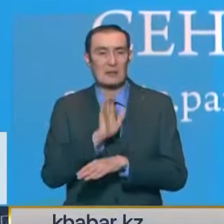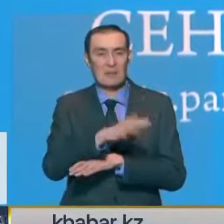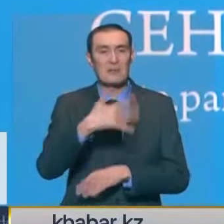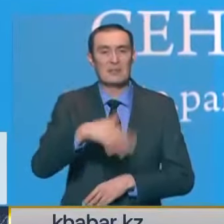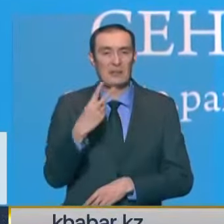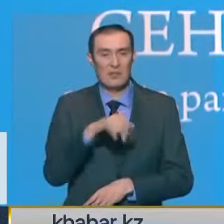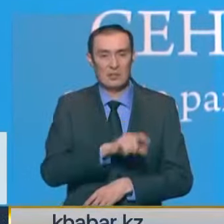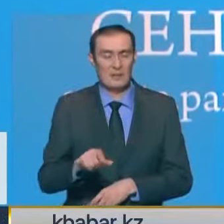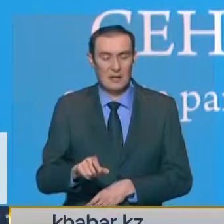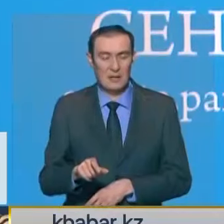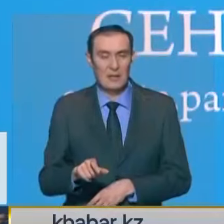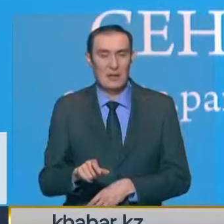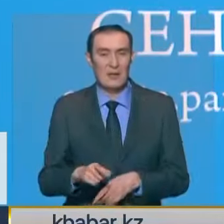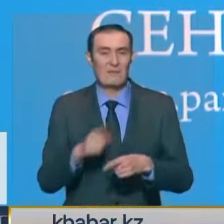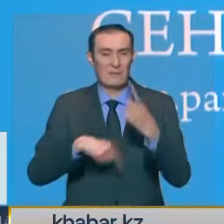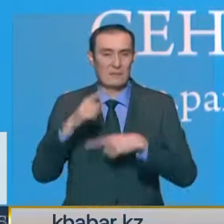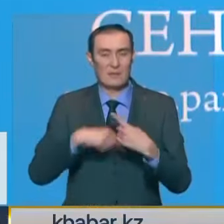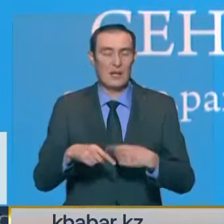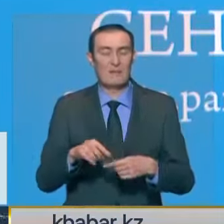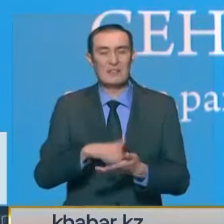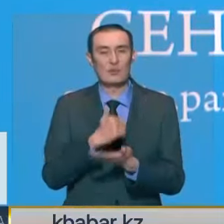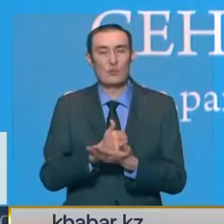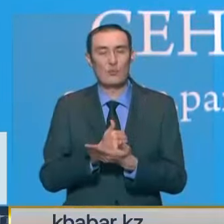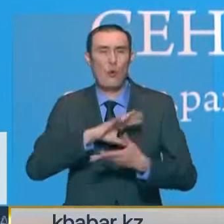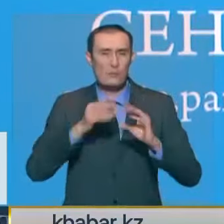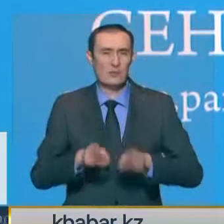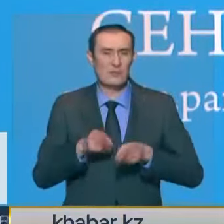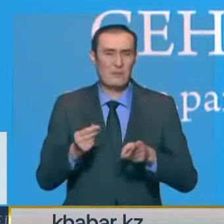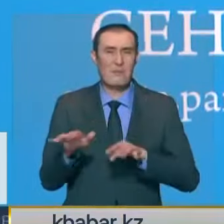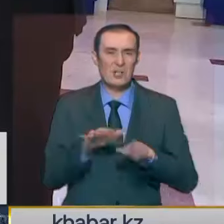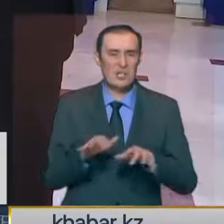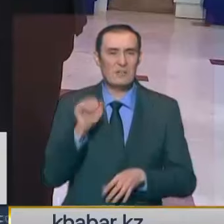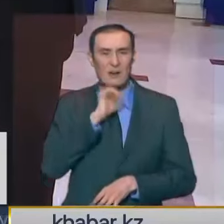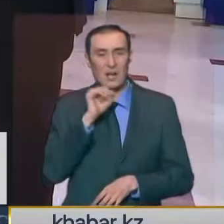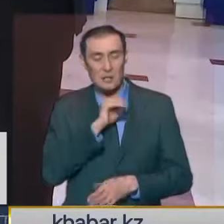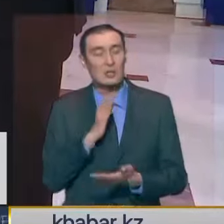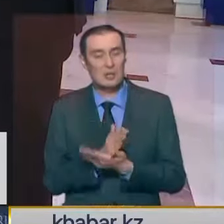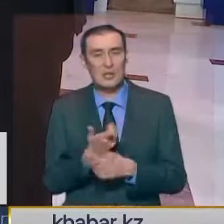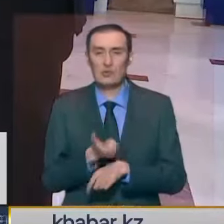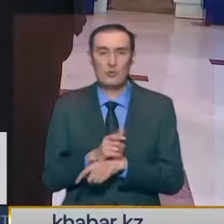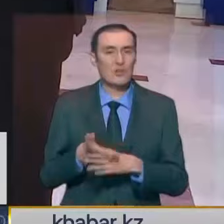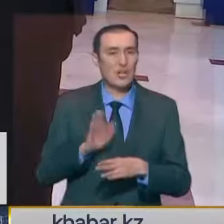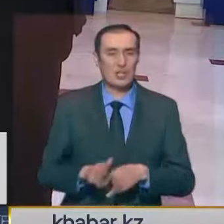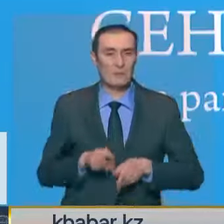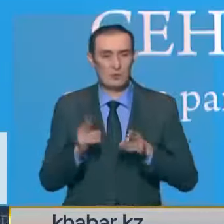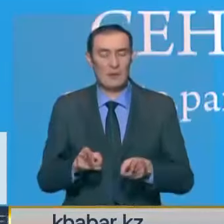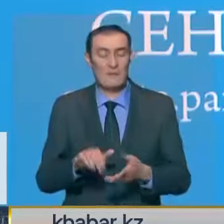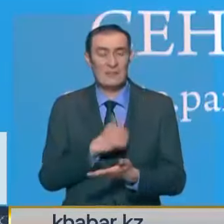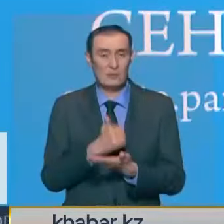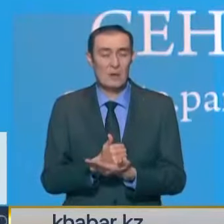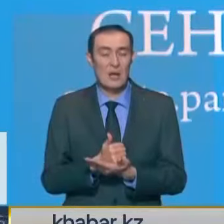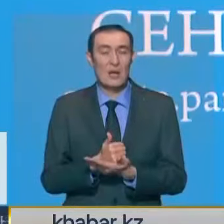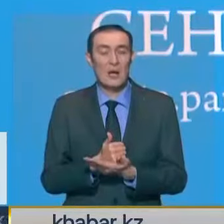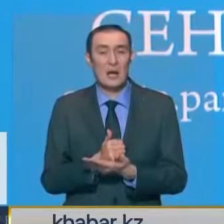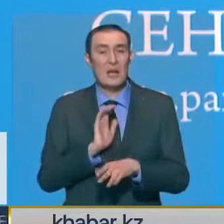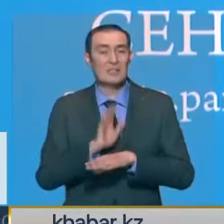человека в основном это у нас обще уголовные преступления это мошенничество кражи есть Особо тяжкие преступления в основном под экстрадицию